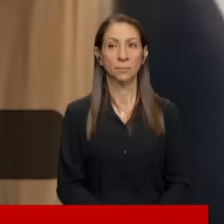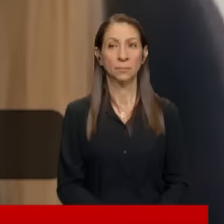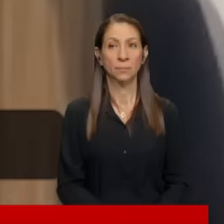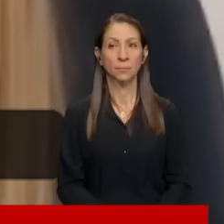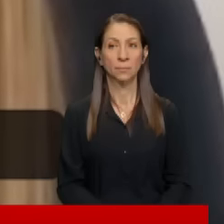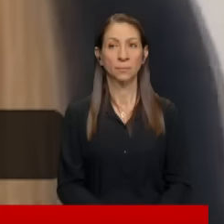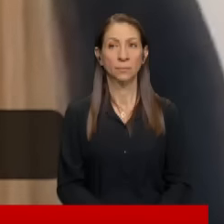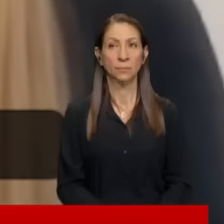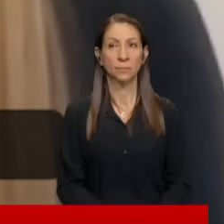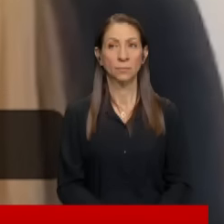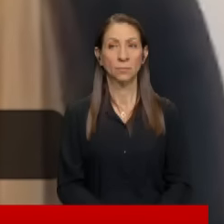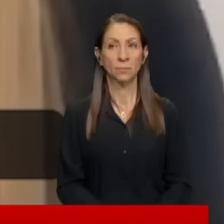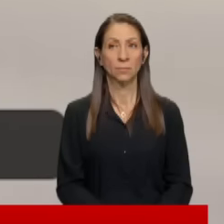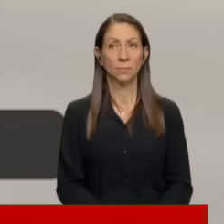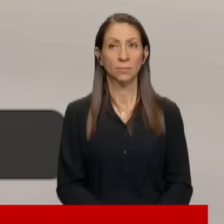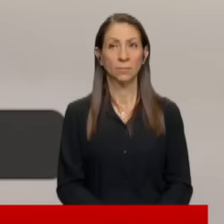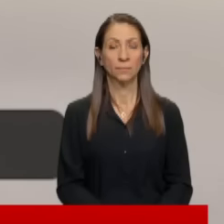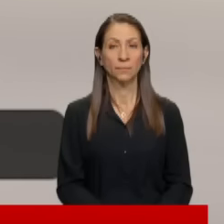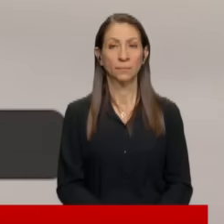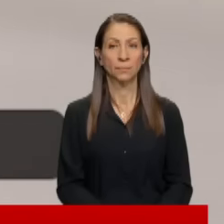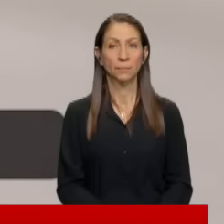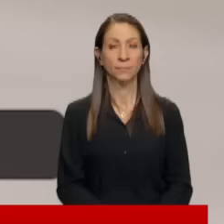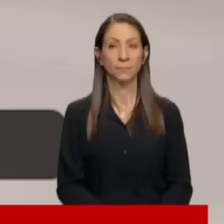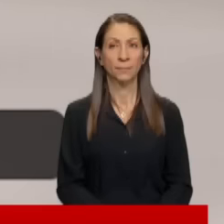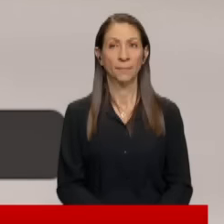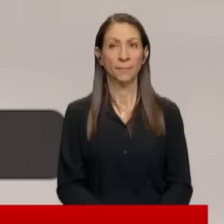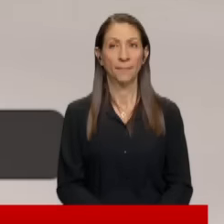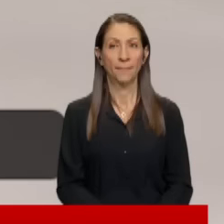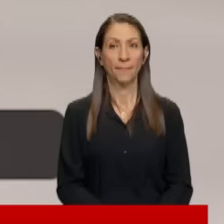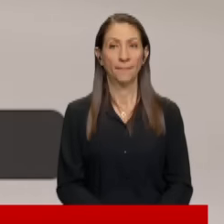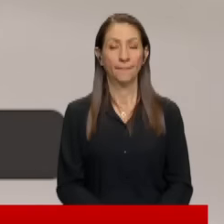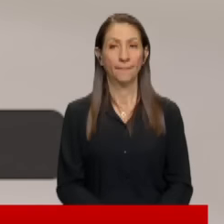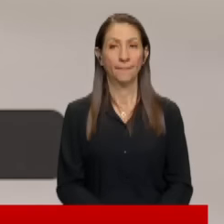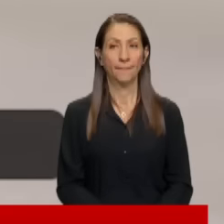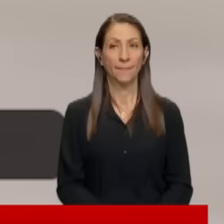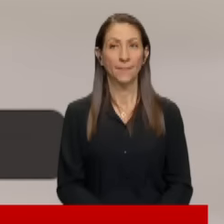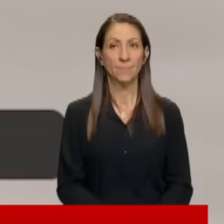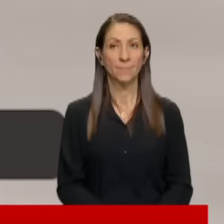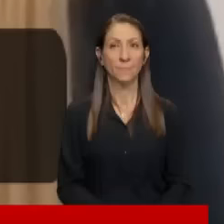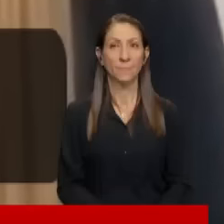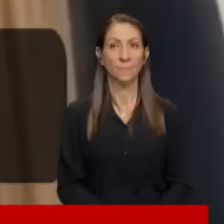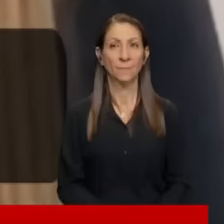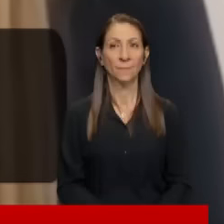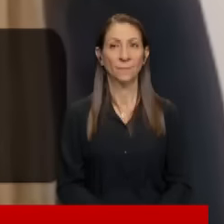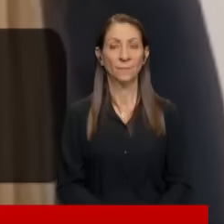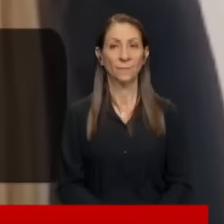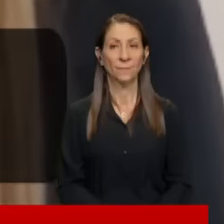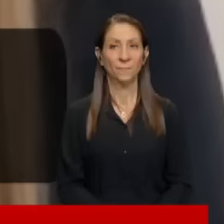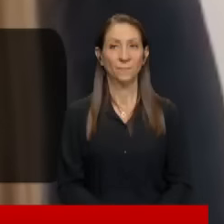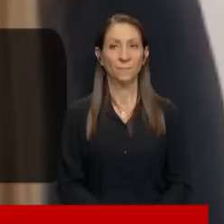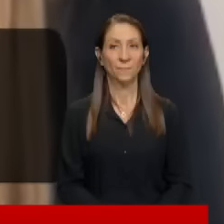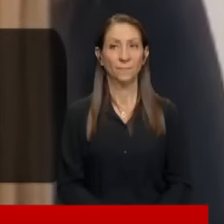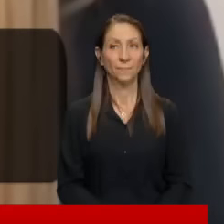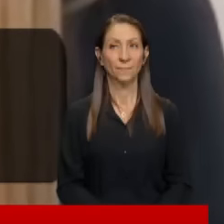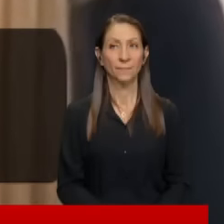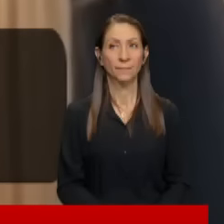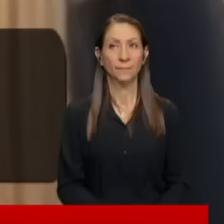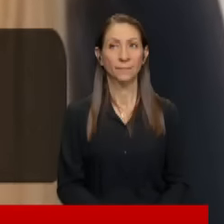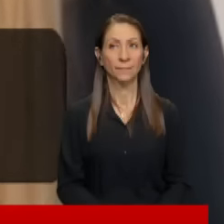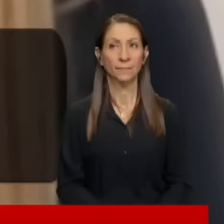haneye yakın evin içme suyu yok. Yapacağım 100 metre yol ya. 100 metre yol yapamıyor muyuz biz? Yerel seçimlerde yine AK